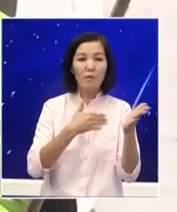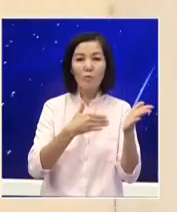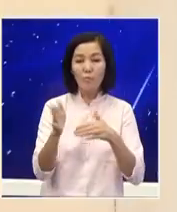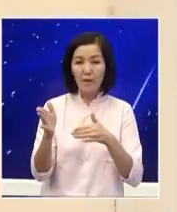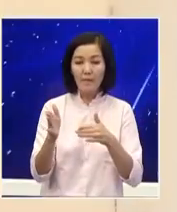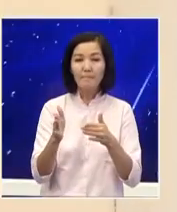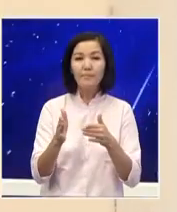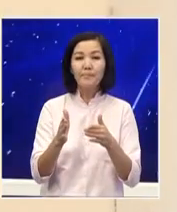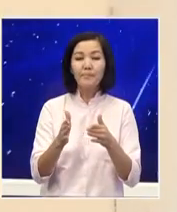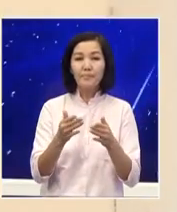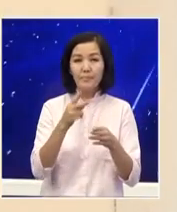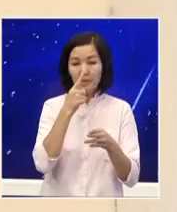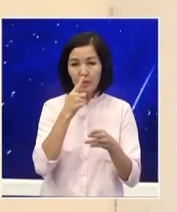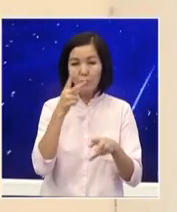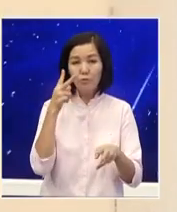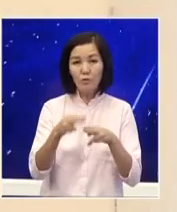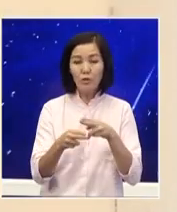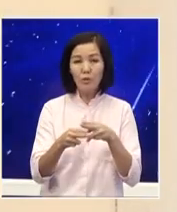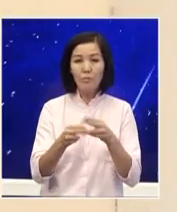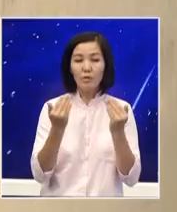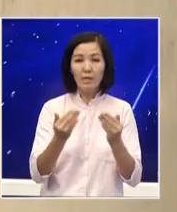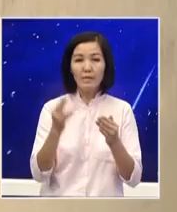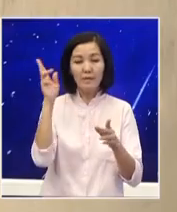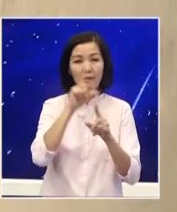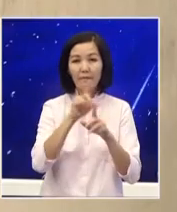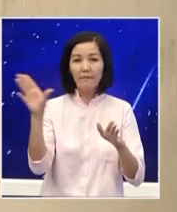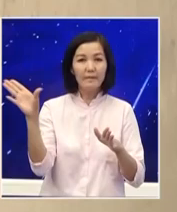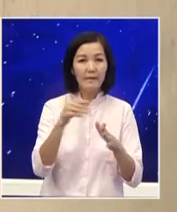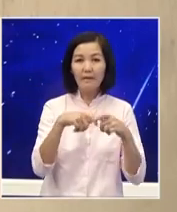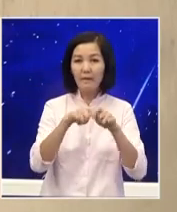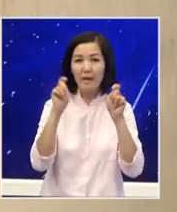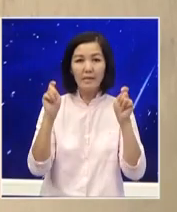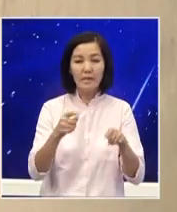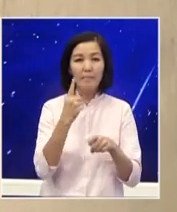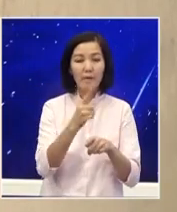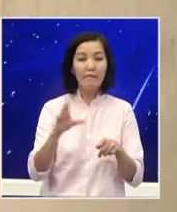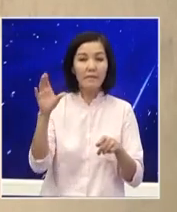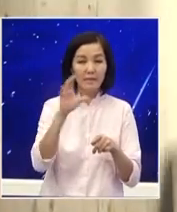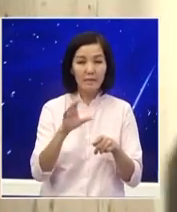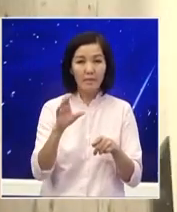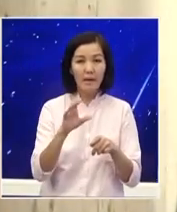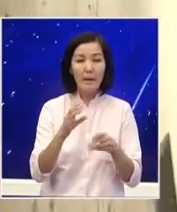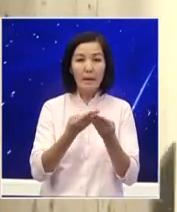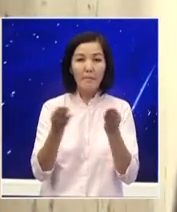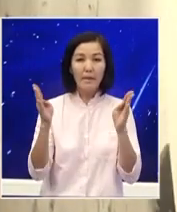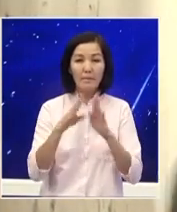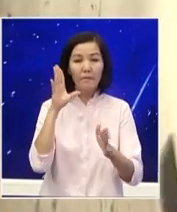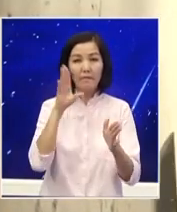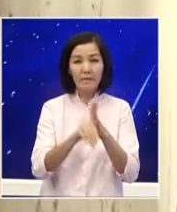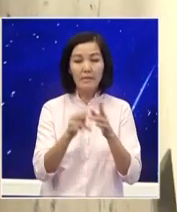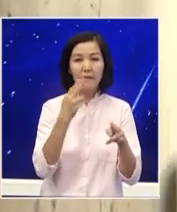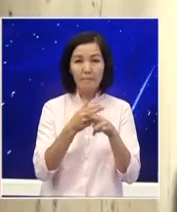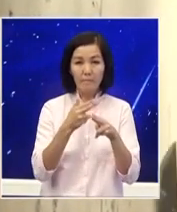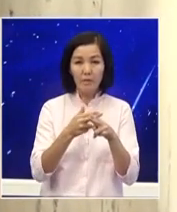завершается и текущий ремонт существующих школ однако не все они будут открыты именно к первому сентября пандемия внесла свои коррективы